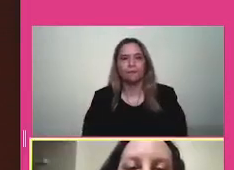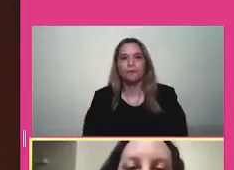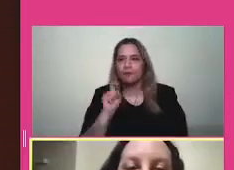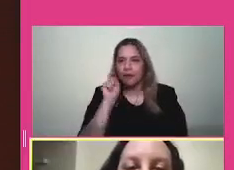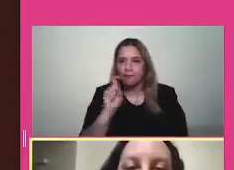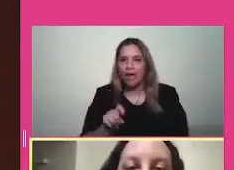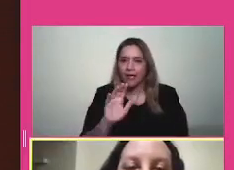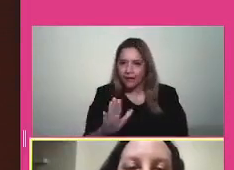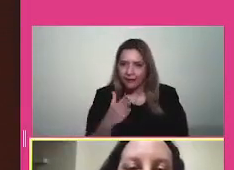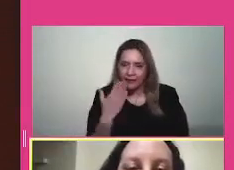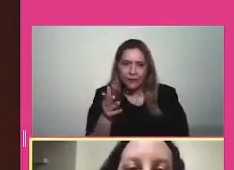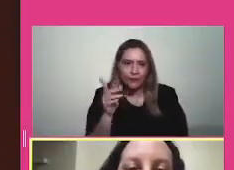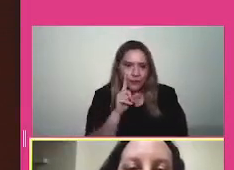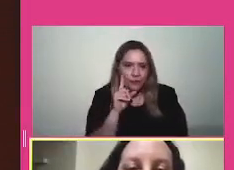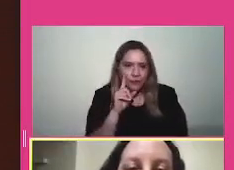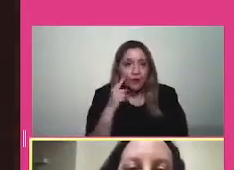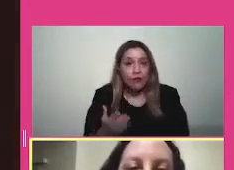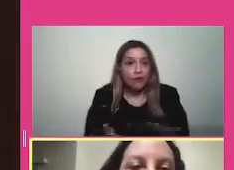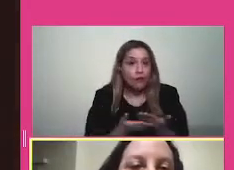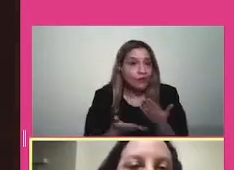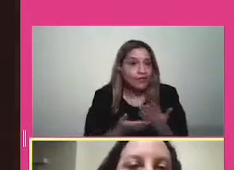κάρτα Αριάδνης, να έχουμε βοήθεια.